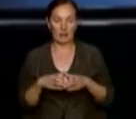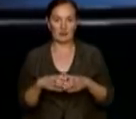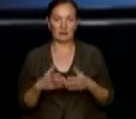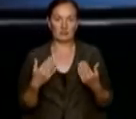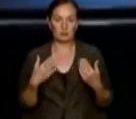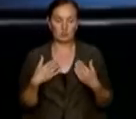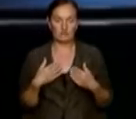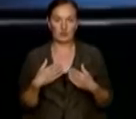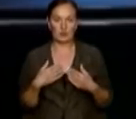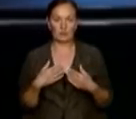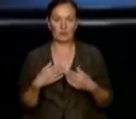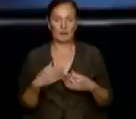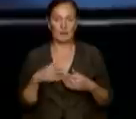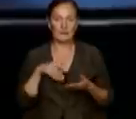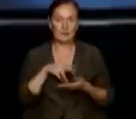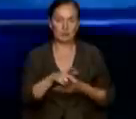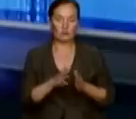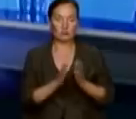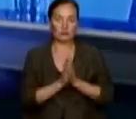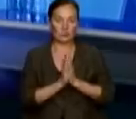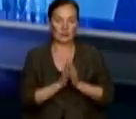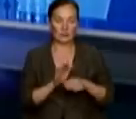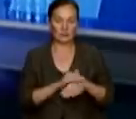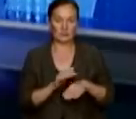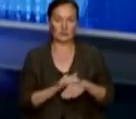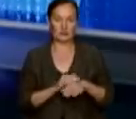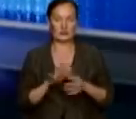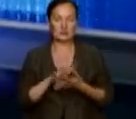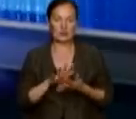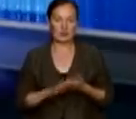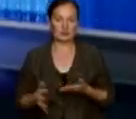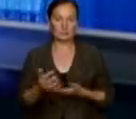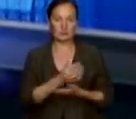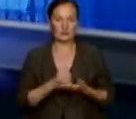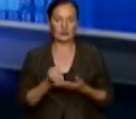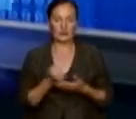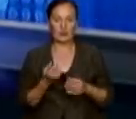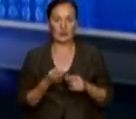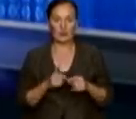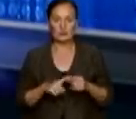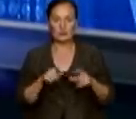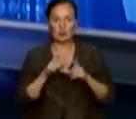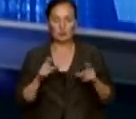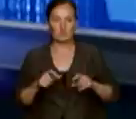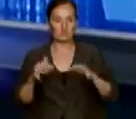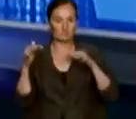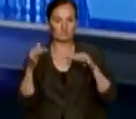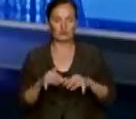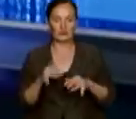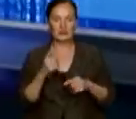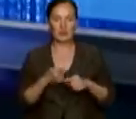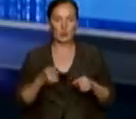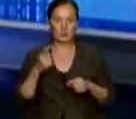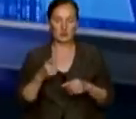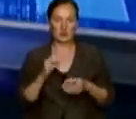будь ласка, сміття після себе, вони без питань все приберемо. От ця піковість людей, все-таки вона загострила проблему і дозволила